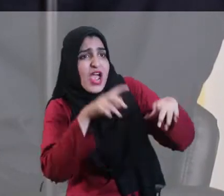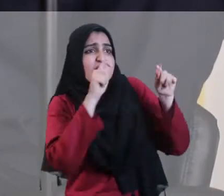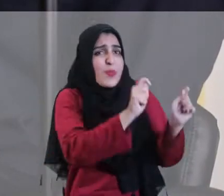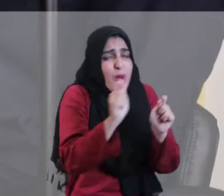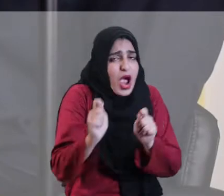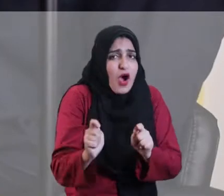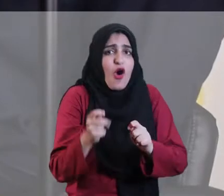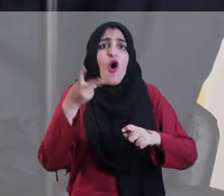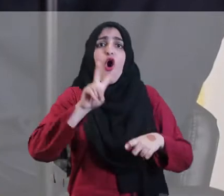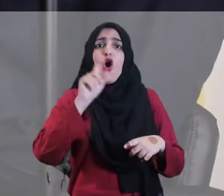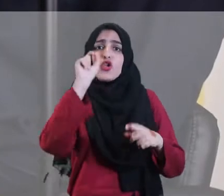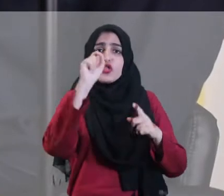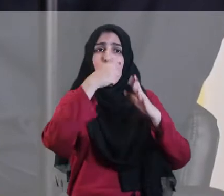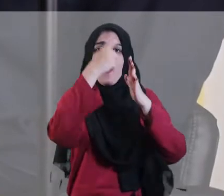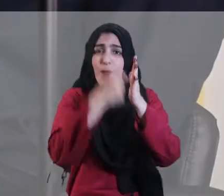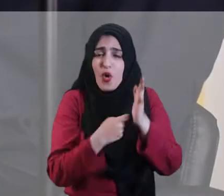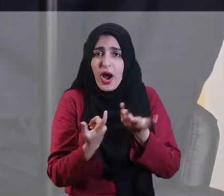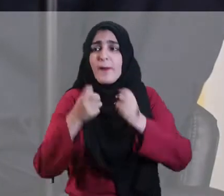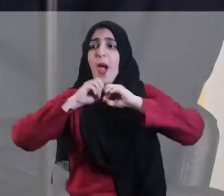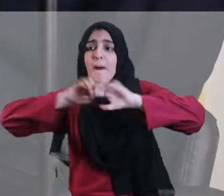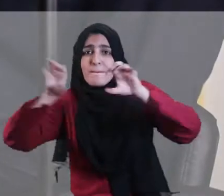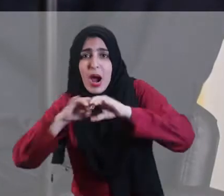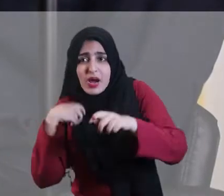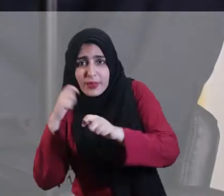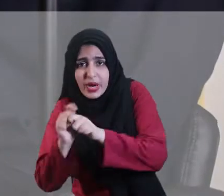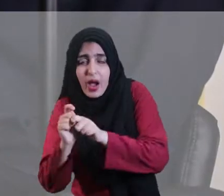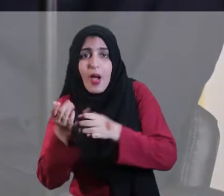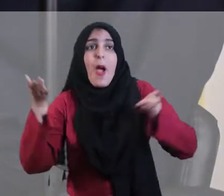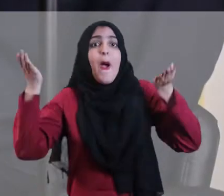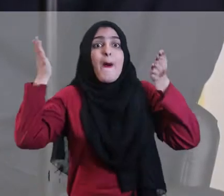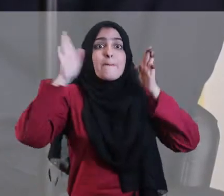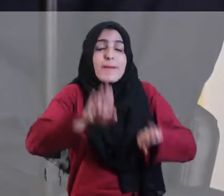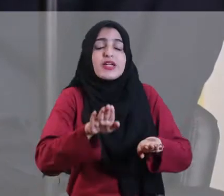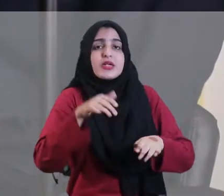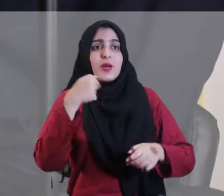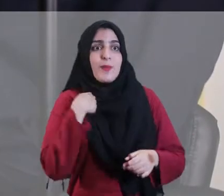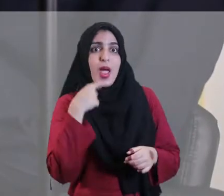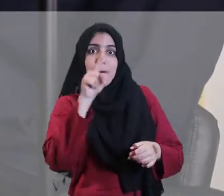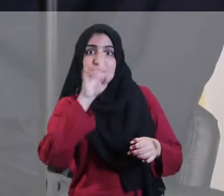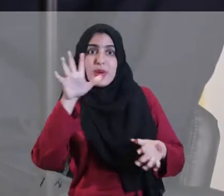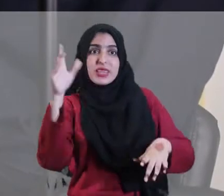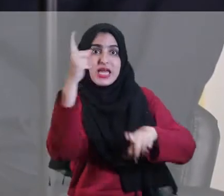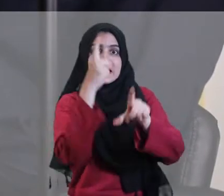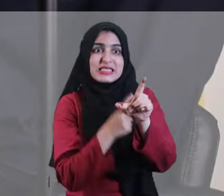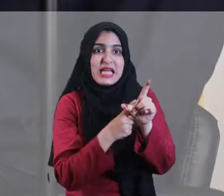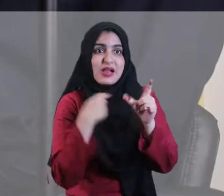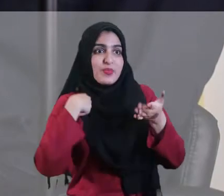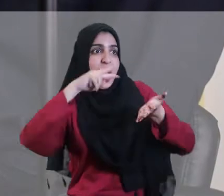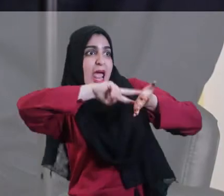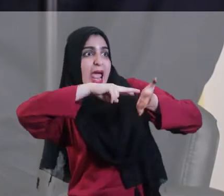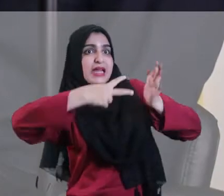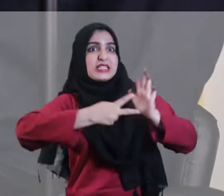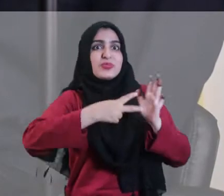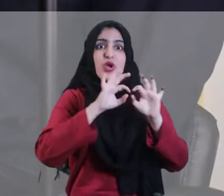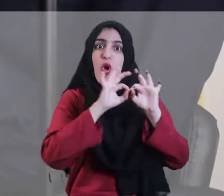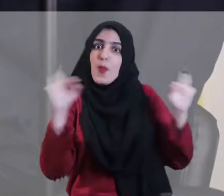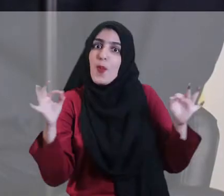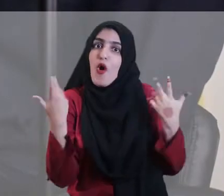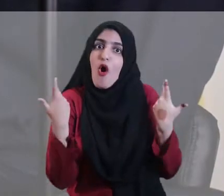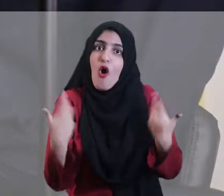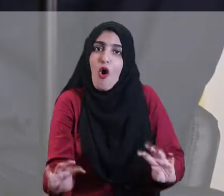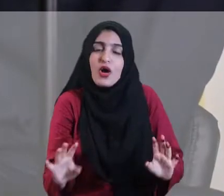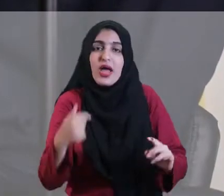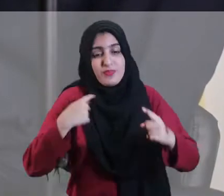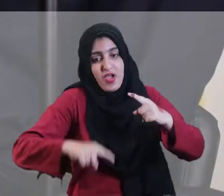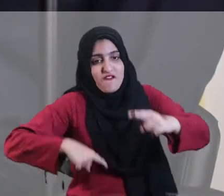वाइड वेब प्रोग्रामिंग एंड डिसाइड कि देखिए अगर किसी ने 15 साल एक्सपीरियंस हासिल किया इस इंडस्ट्री